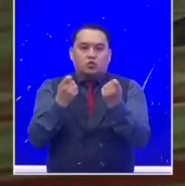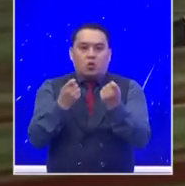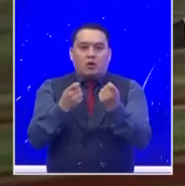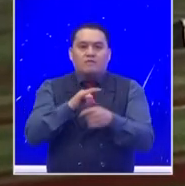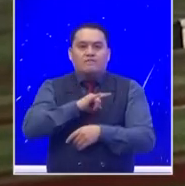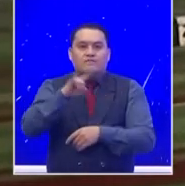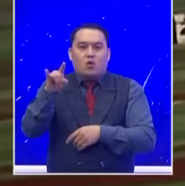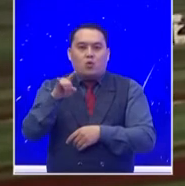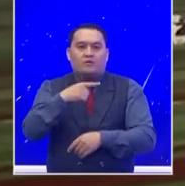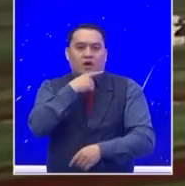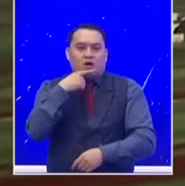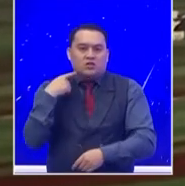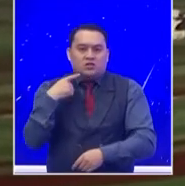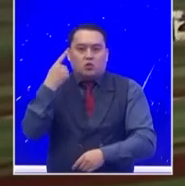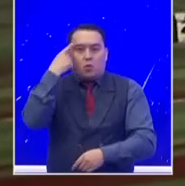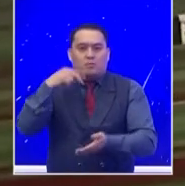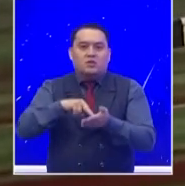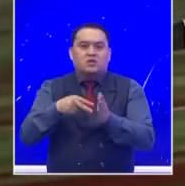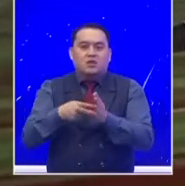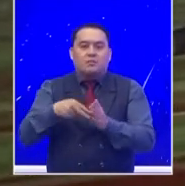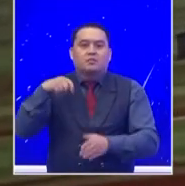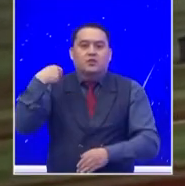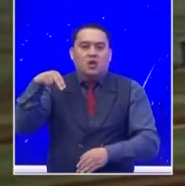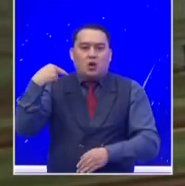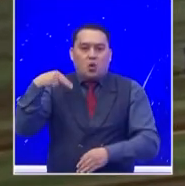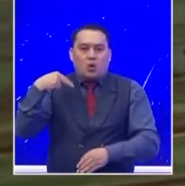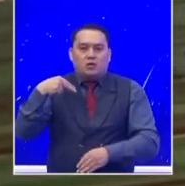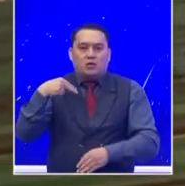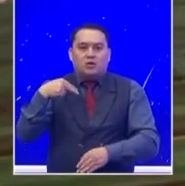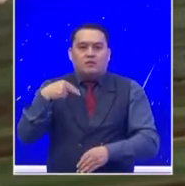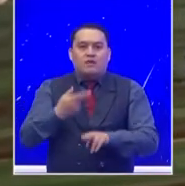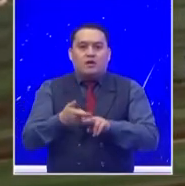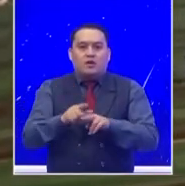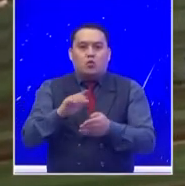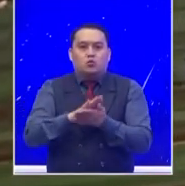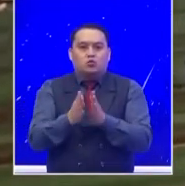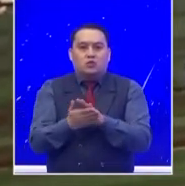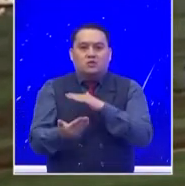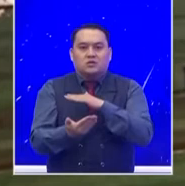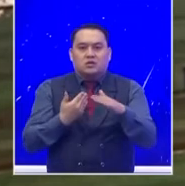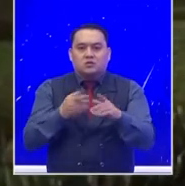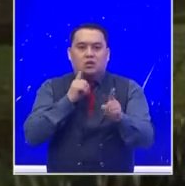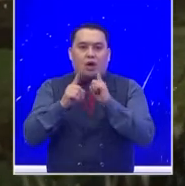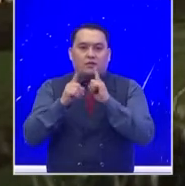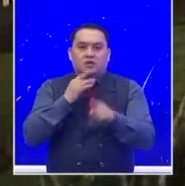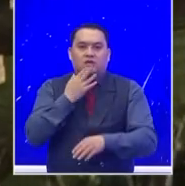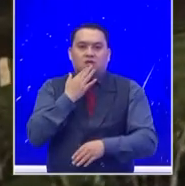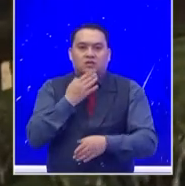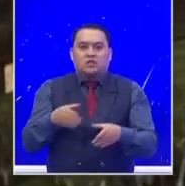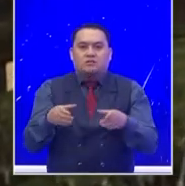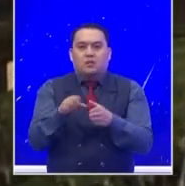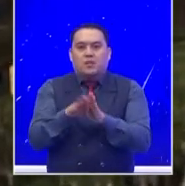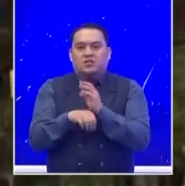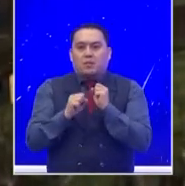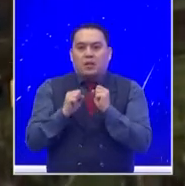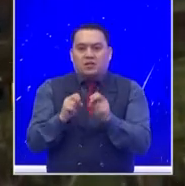о авианалете ВКС России. Президент Реджеп Тайип Эрдоган в этих условиях созвал экстренное заседание Национального совета